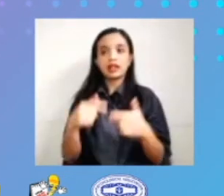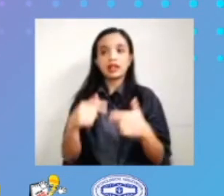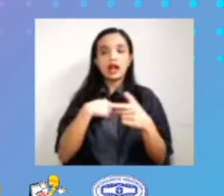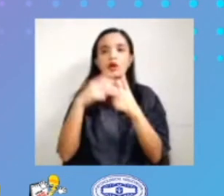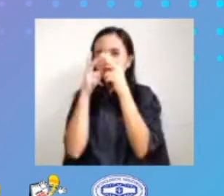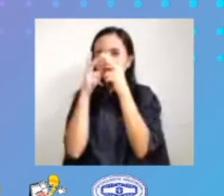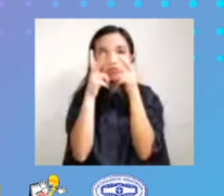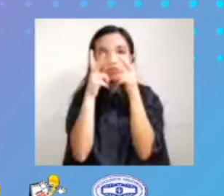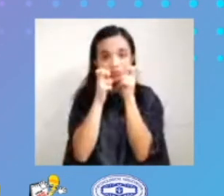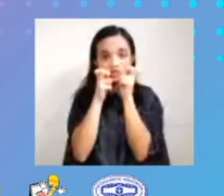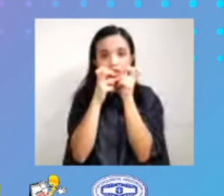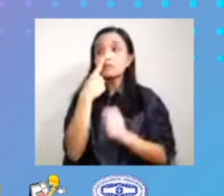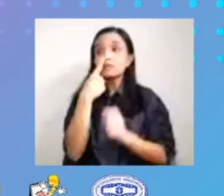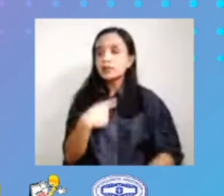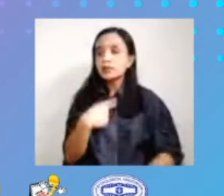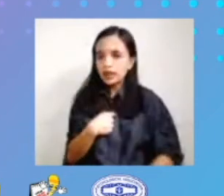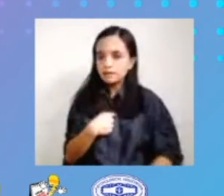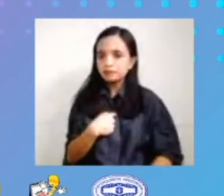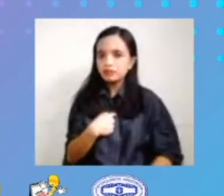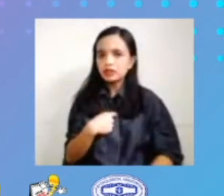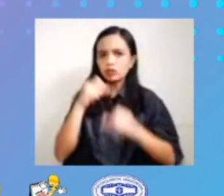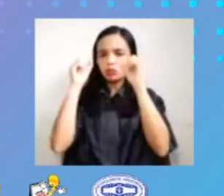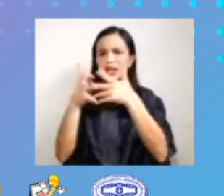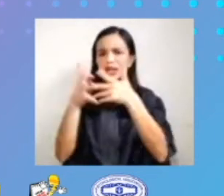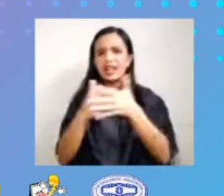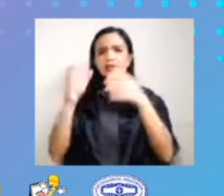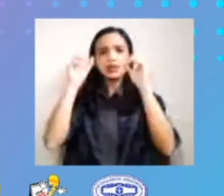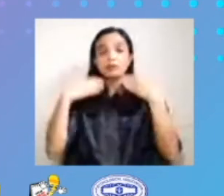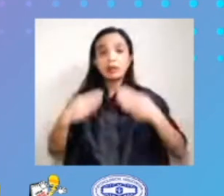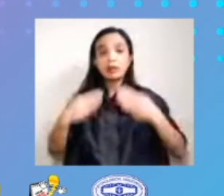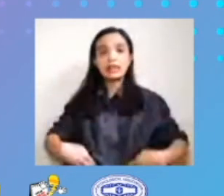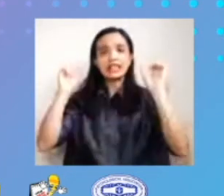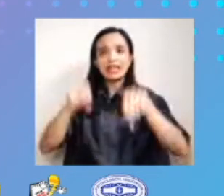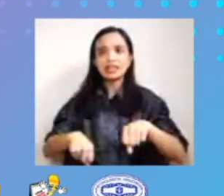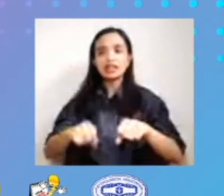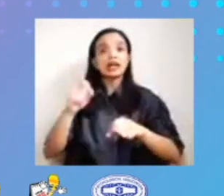hindi ka na, alam niyo yung mga nag-exercise na alam ko, when they really get used to